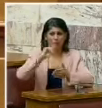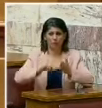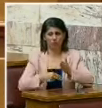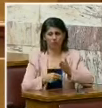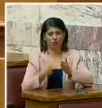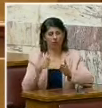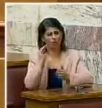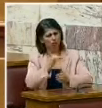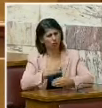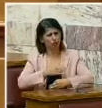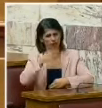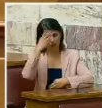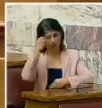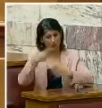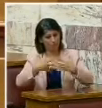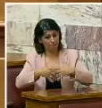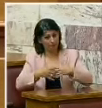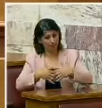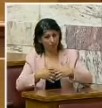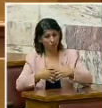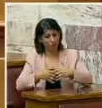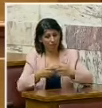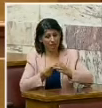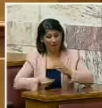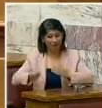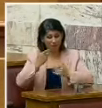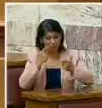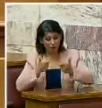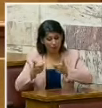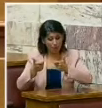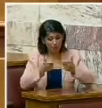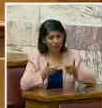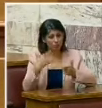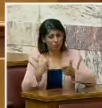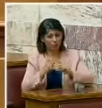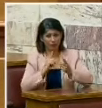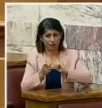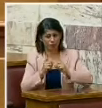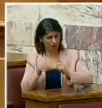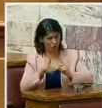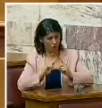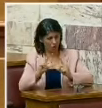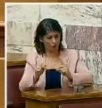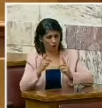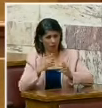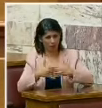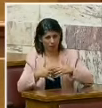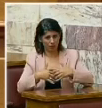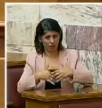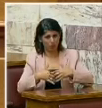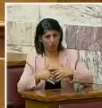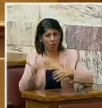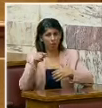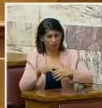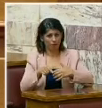κύριε Τσίπρα, ο μηχανισμός αυξημένης εποπτείας, τον οποίον έχετε συμφωνήσει, είναι ο ίδιος μηχανισμός με αυτόν τον